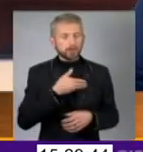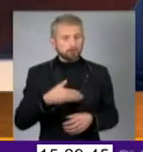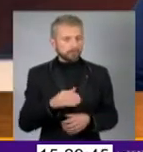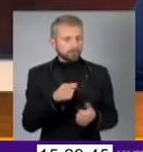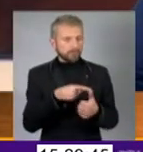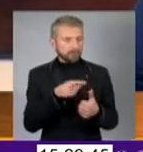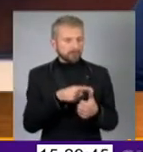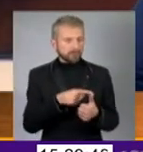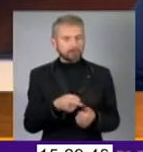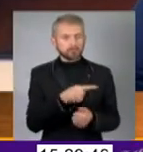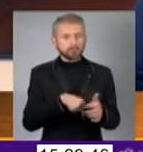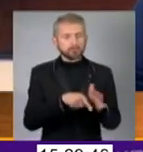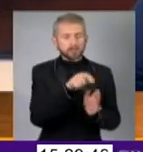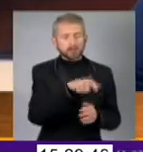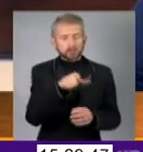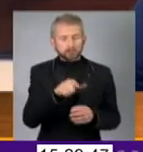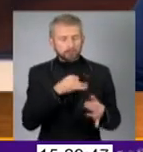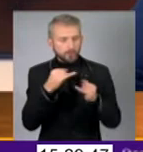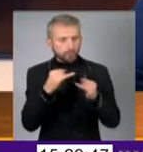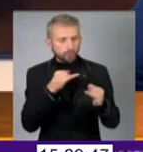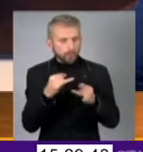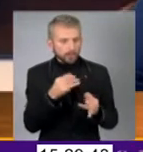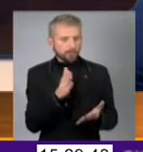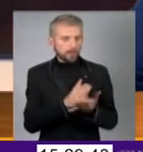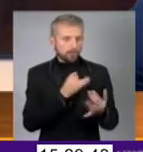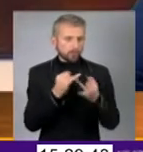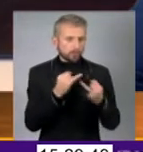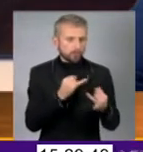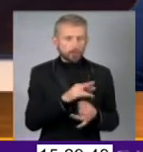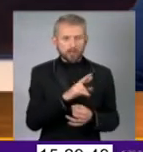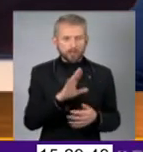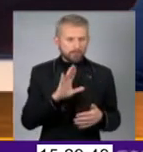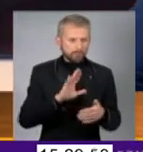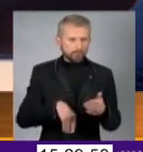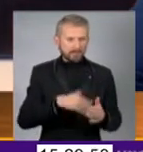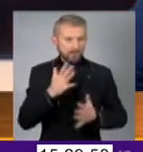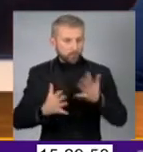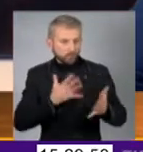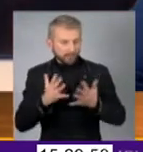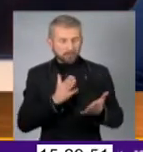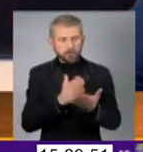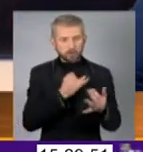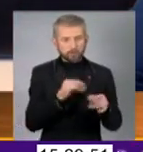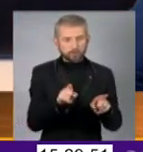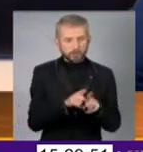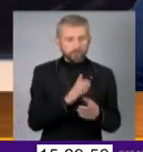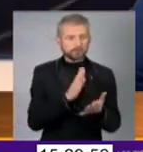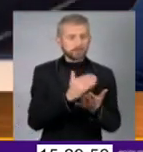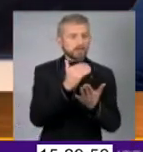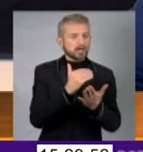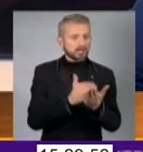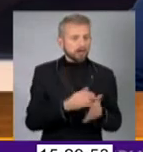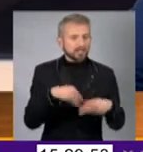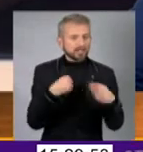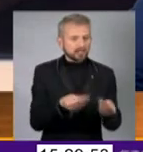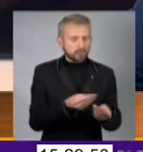перше, ми з людьми переговорили, ми мали розмову беземоційну, ми мали розмову наступну. Є відповідний графік подання послуги, він